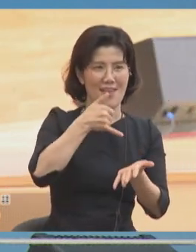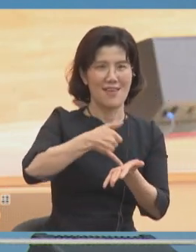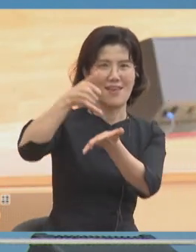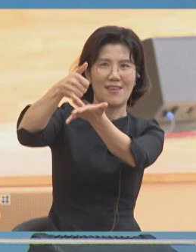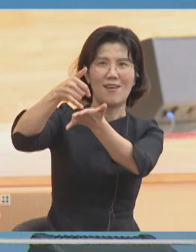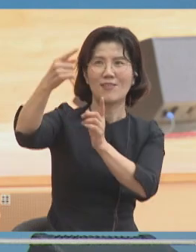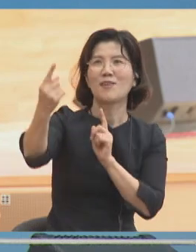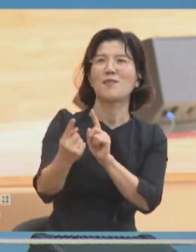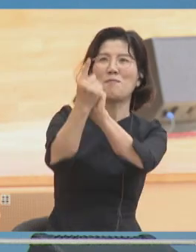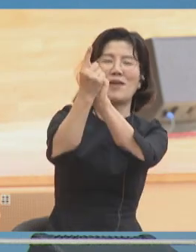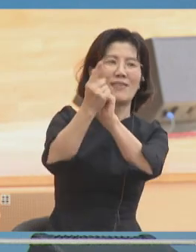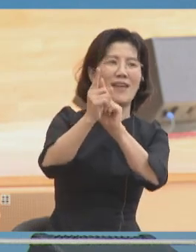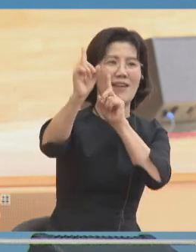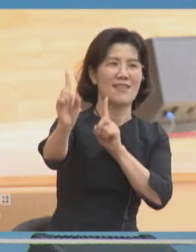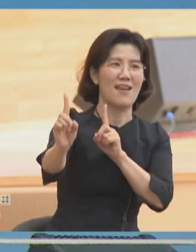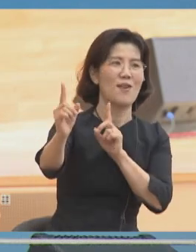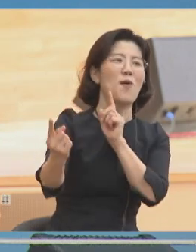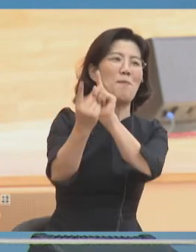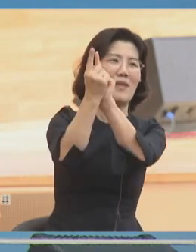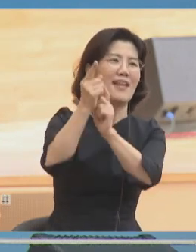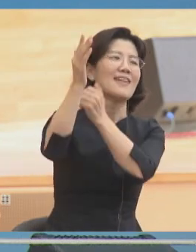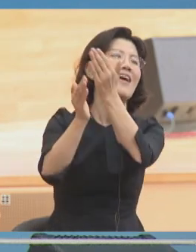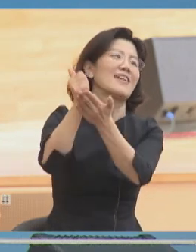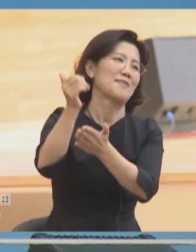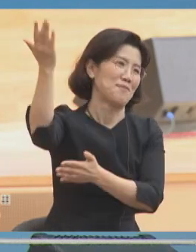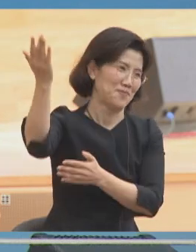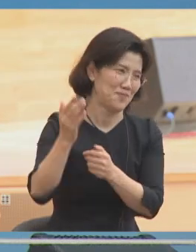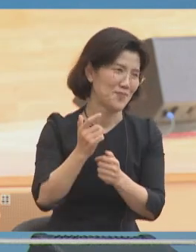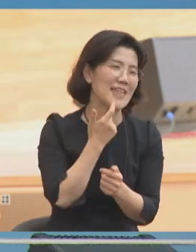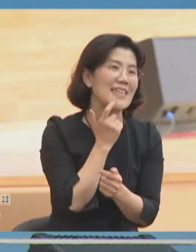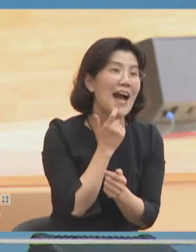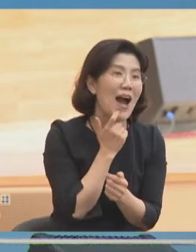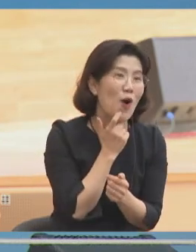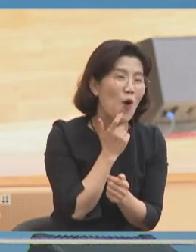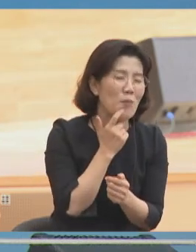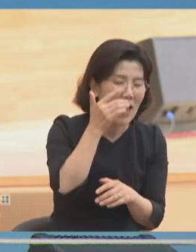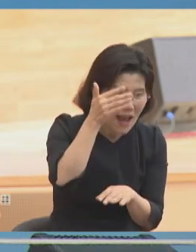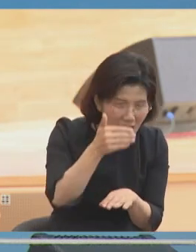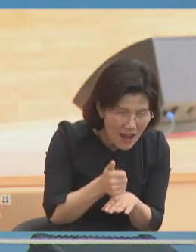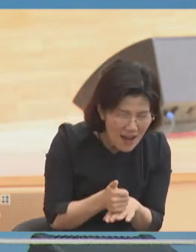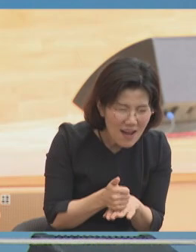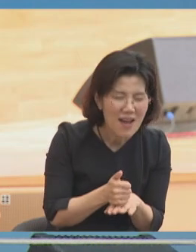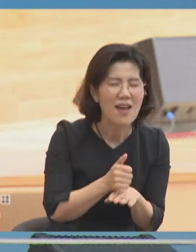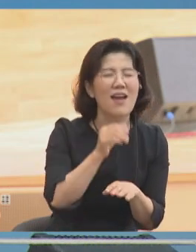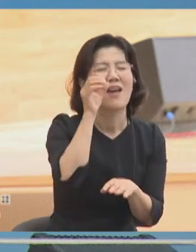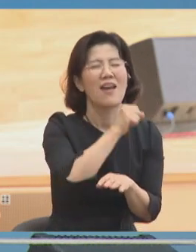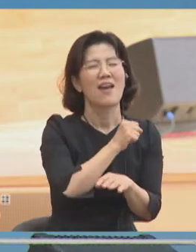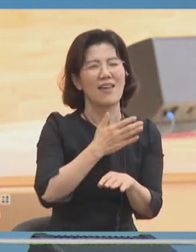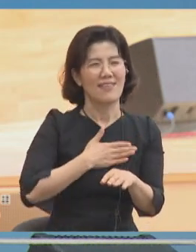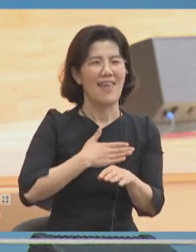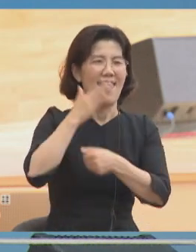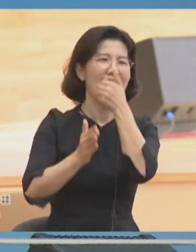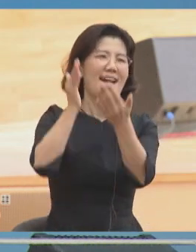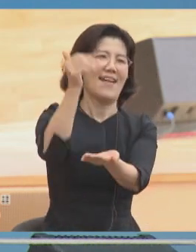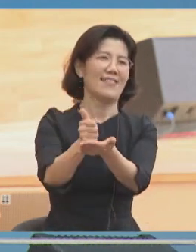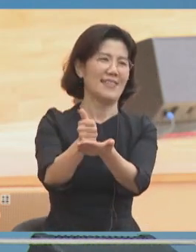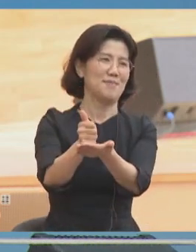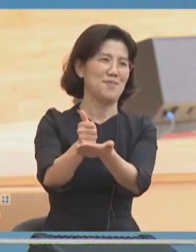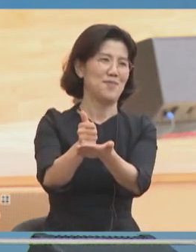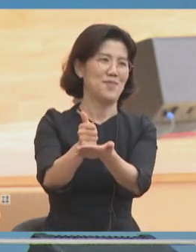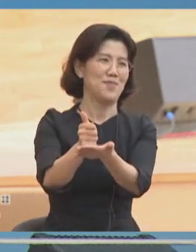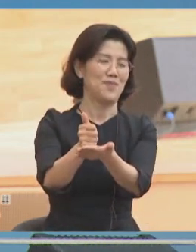맞닥뜨려서 일대일로 아는 그 하나님 야곱이 비로써 그 하나님이 내 하나님이나